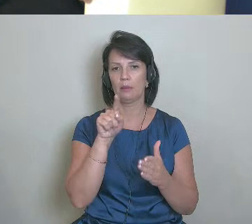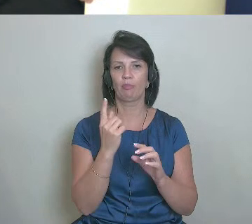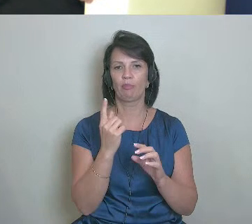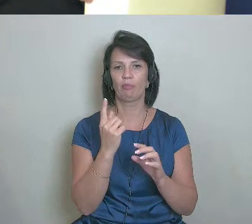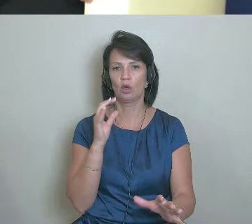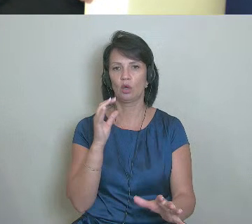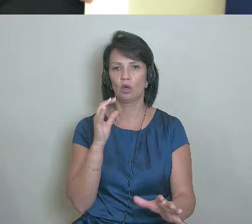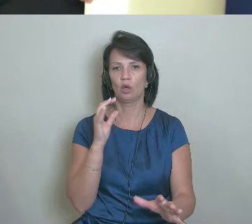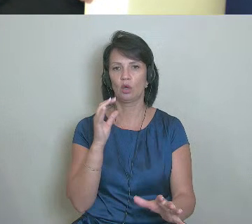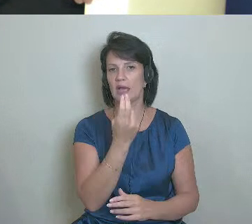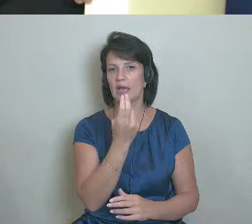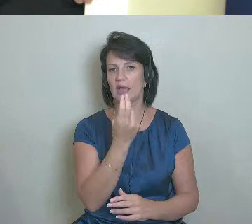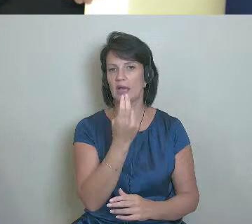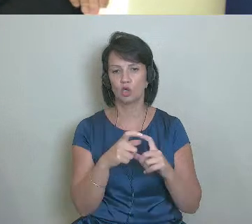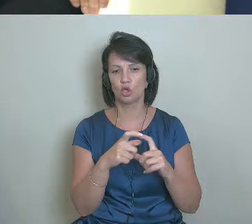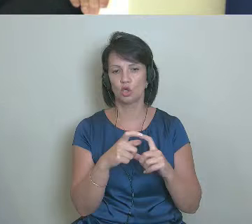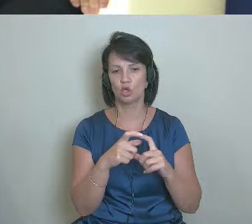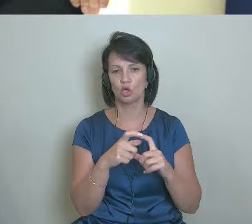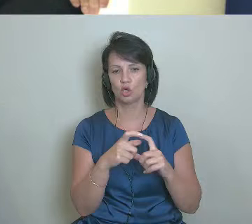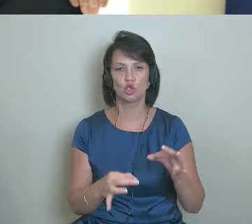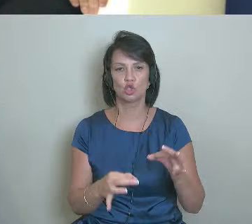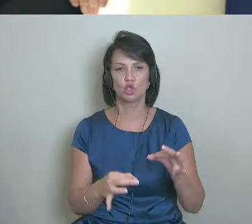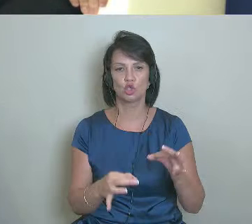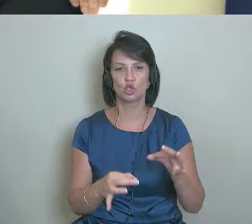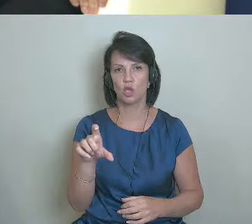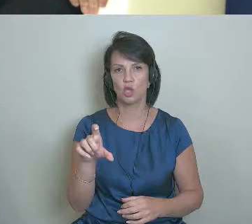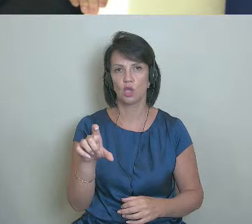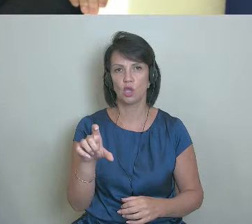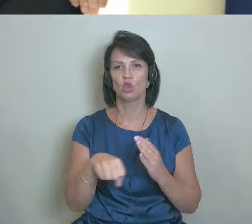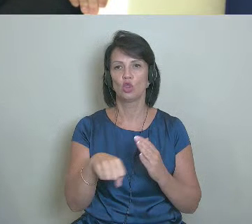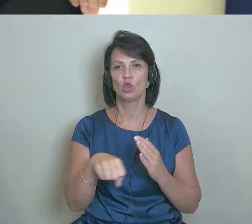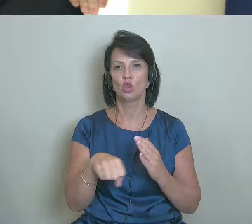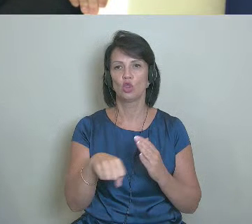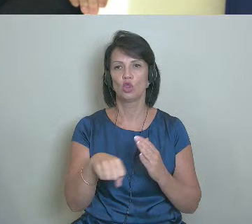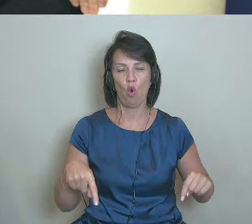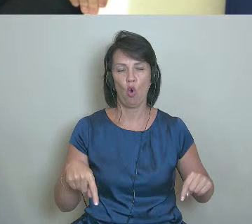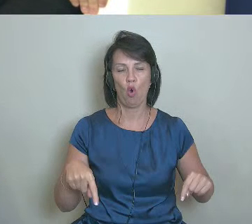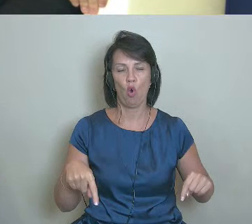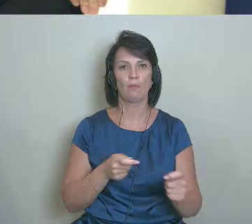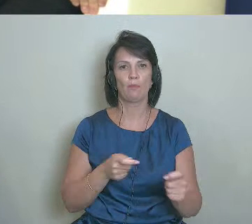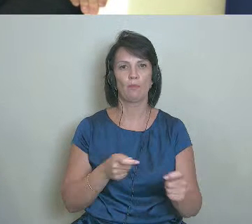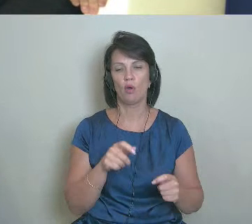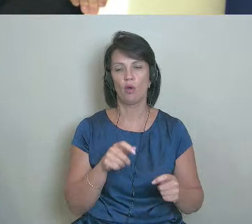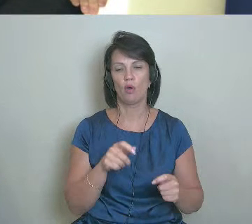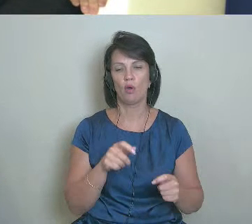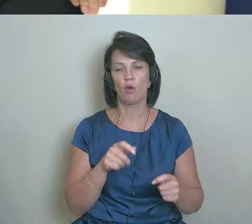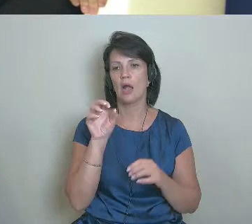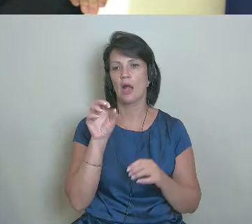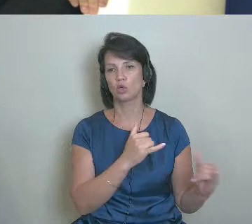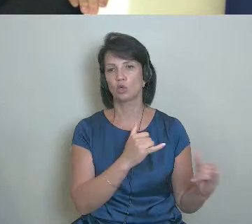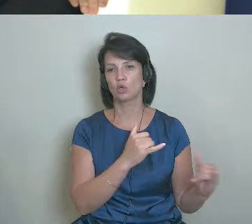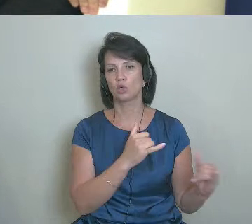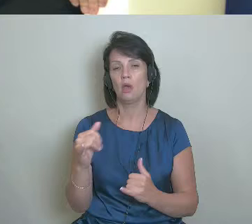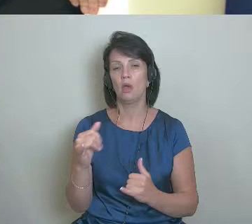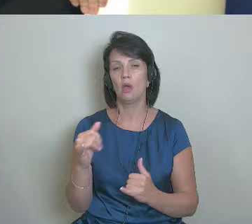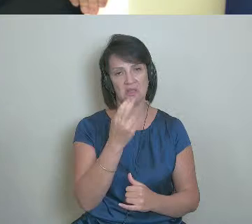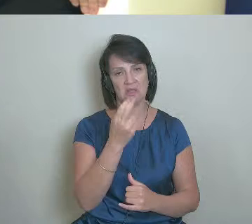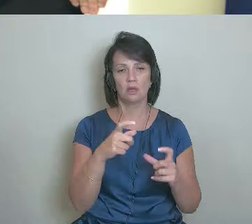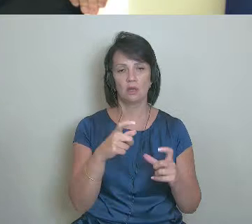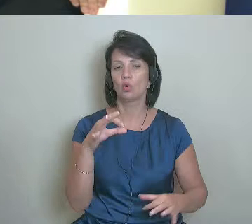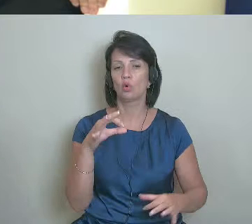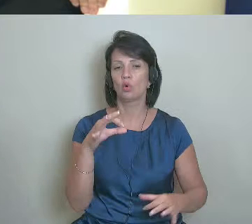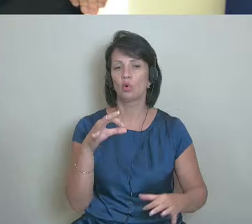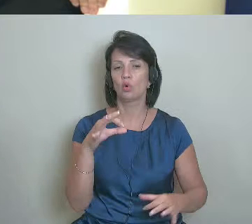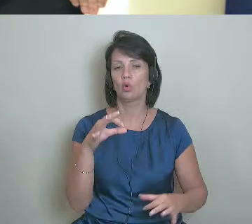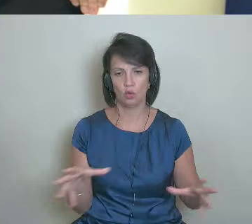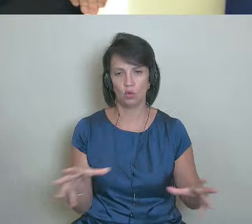інше. In 2020 we have another new legislation, so that the National School of Judges that should take care of that, and the National School of Judges is